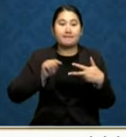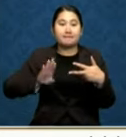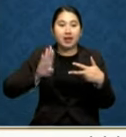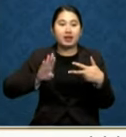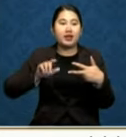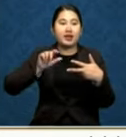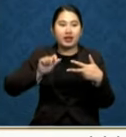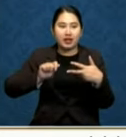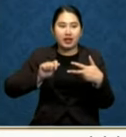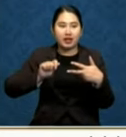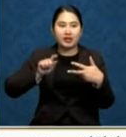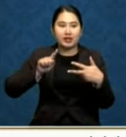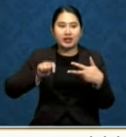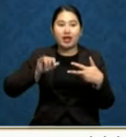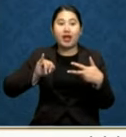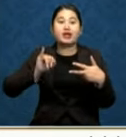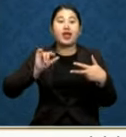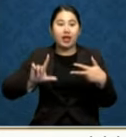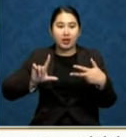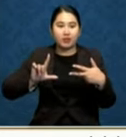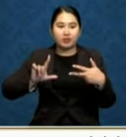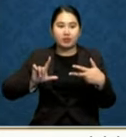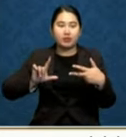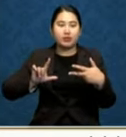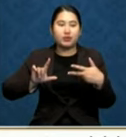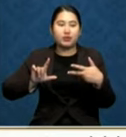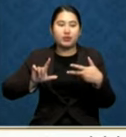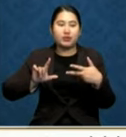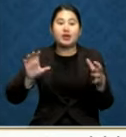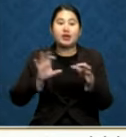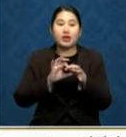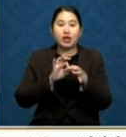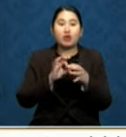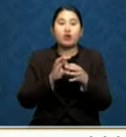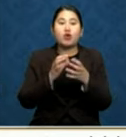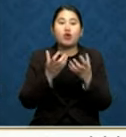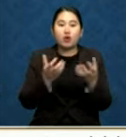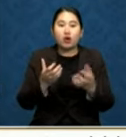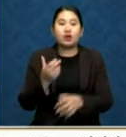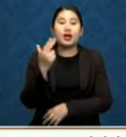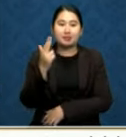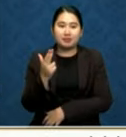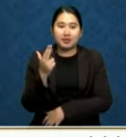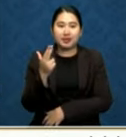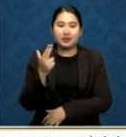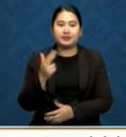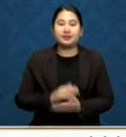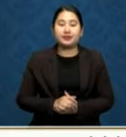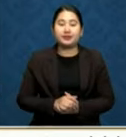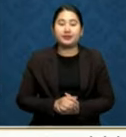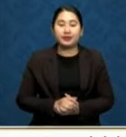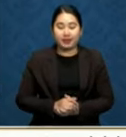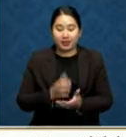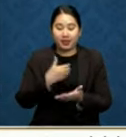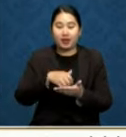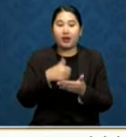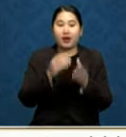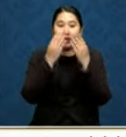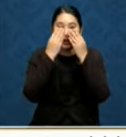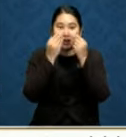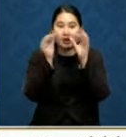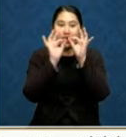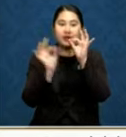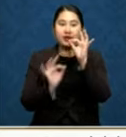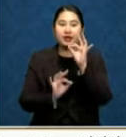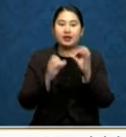าหกรรมผลิตอาวุธและจำกัดนะครับเป็นเรื่องของกิจการอาวุธปืนทั้งหมดเป็นรายละเอียดการดำเนินงานที่สำ